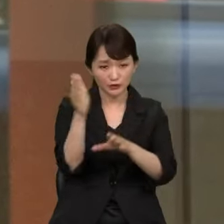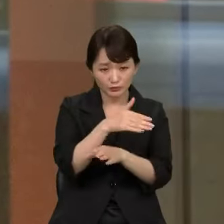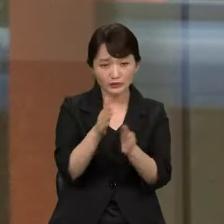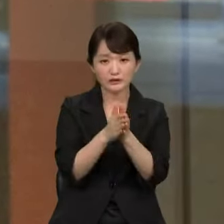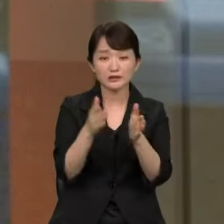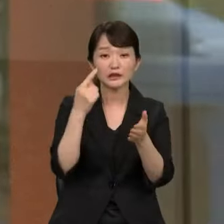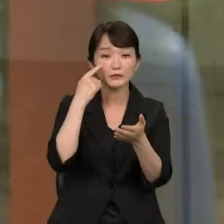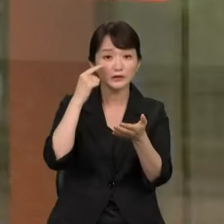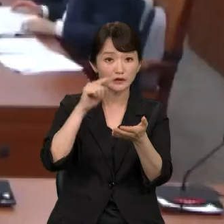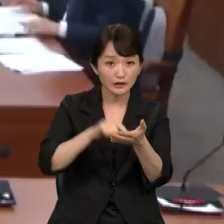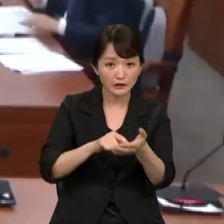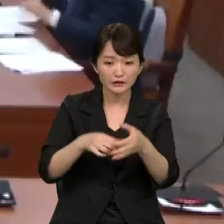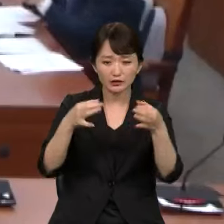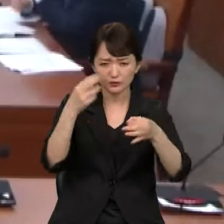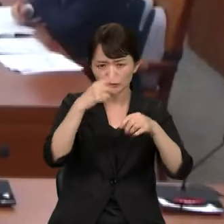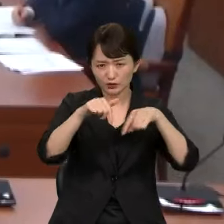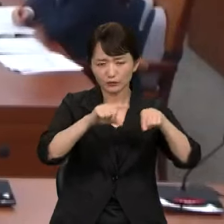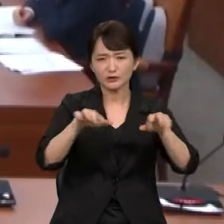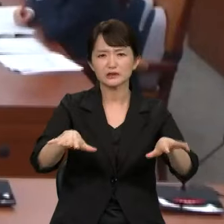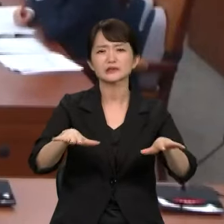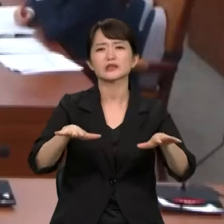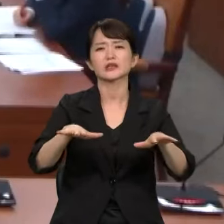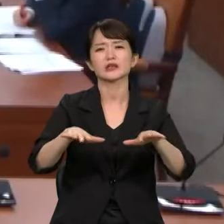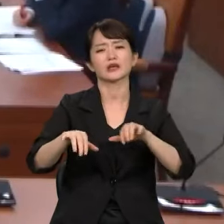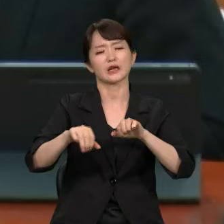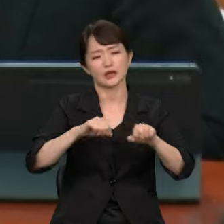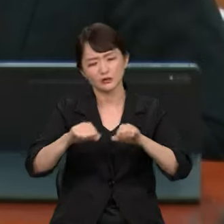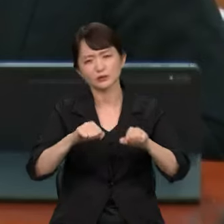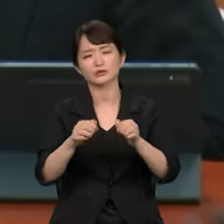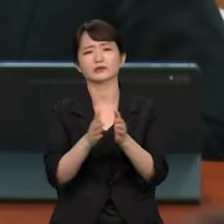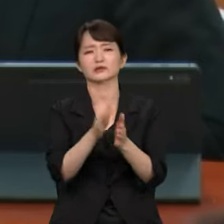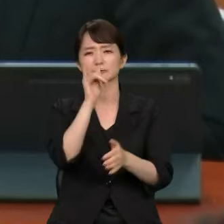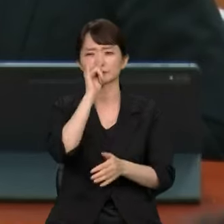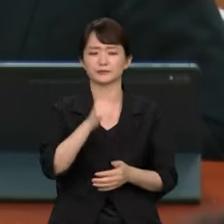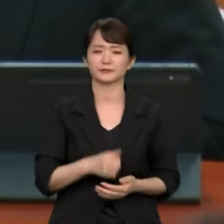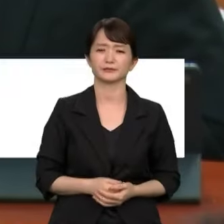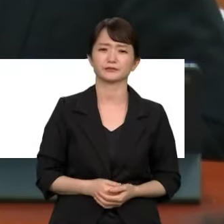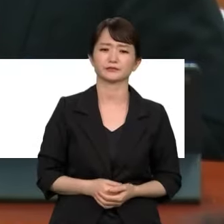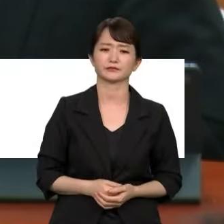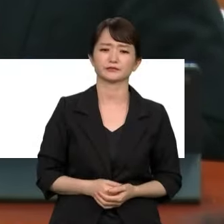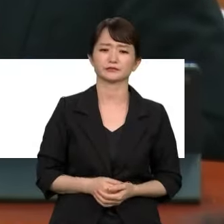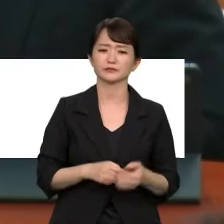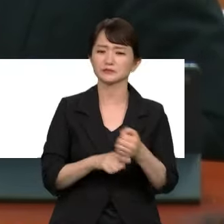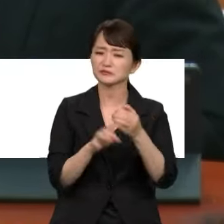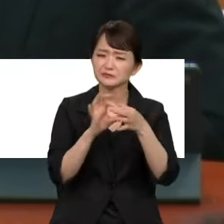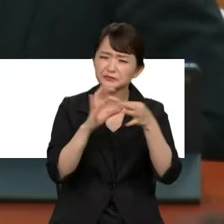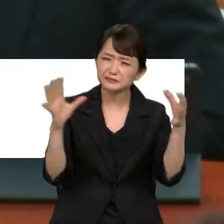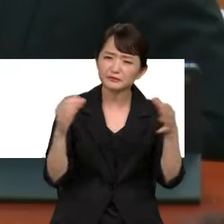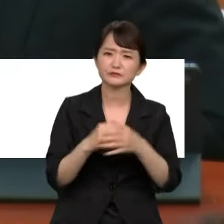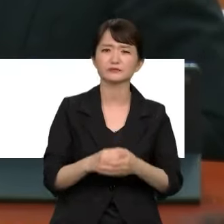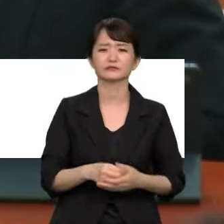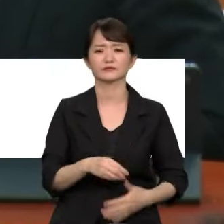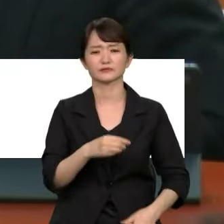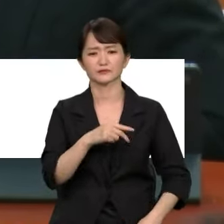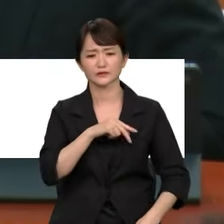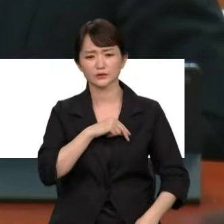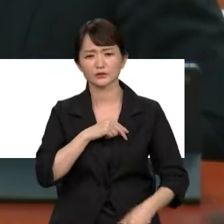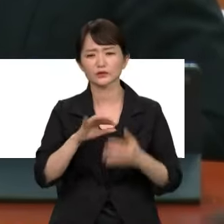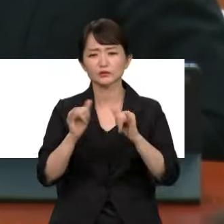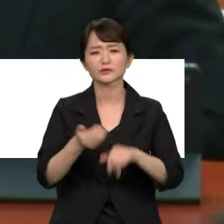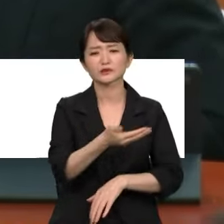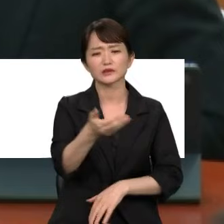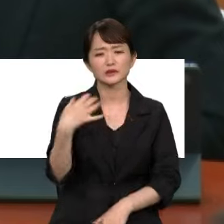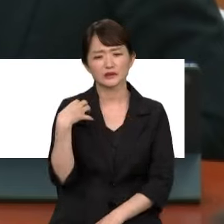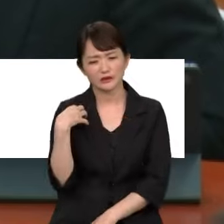파악되지만 금융당국은 이제야 네, 대응에 나섰습니다. 이유화를 막론하고 네, 저기 네. 의원님들과 국민들께 저